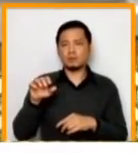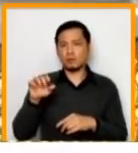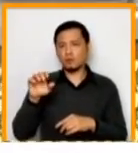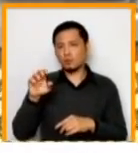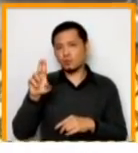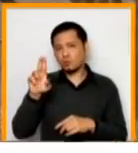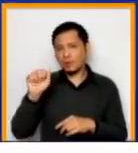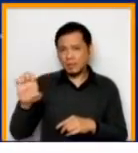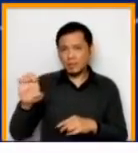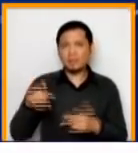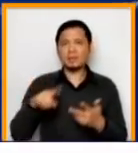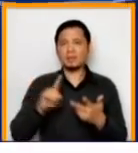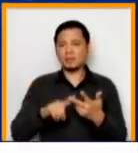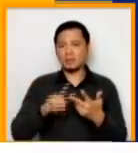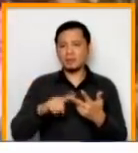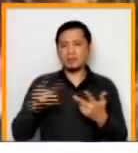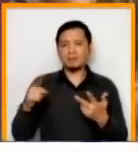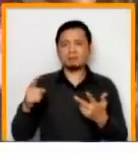May 31.